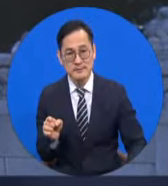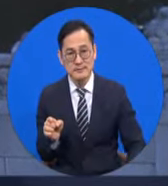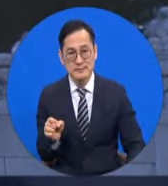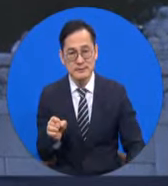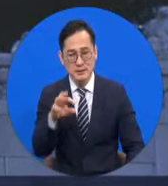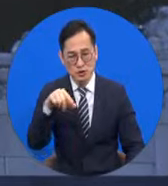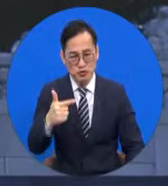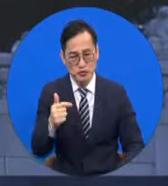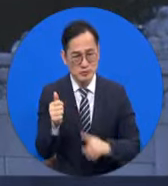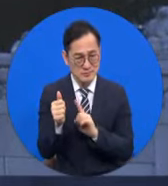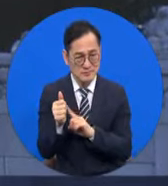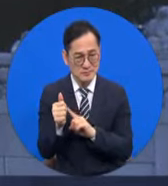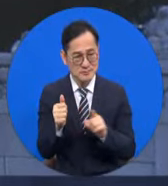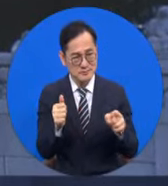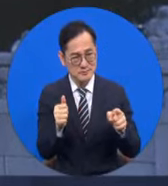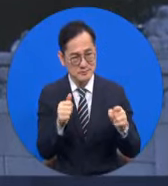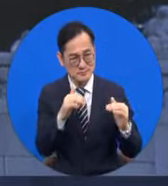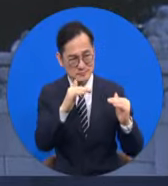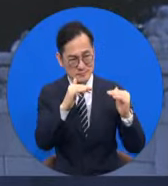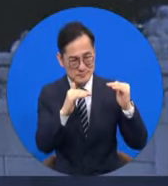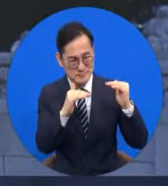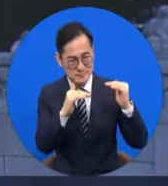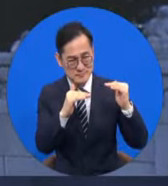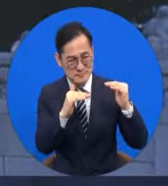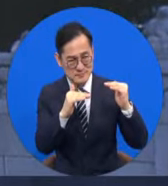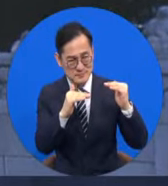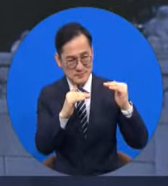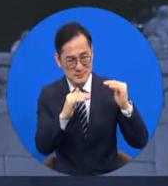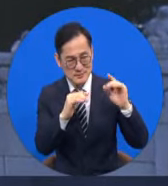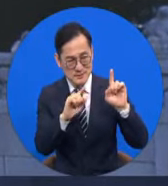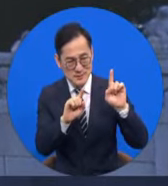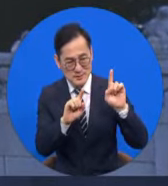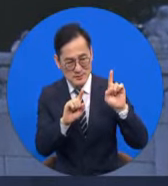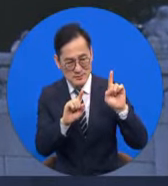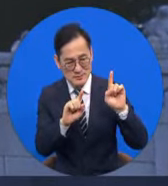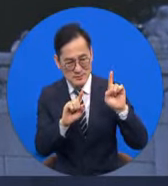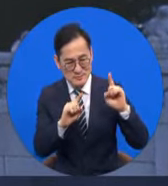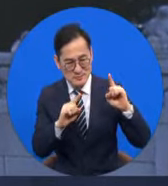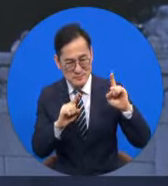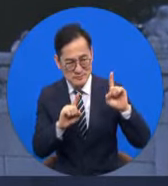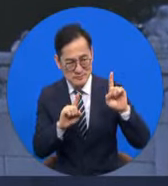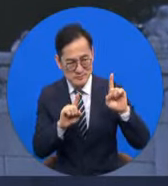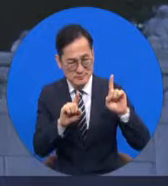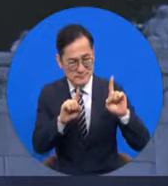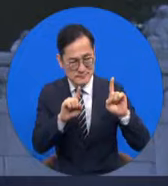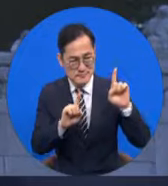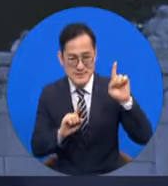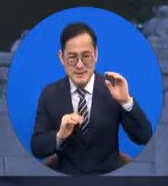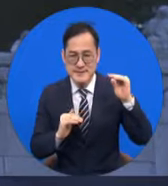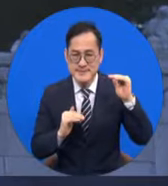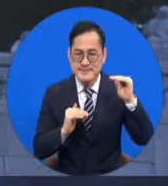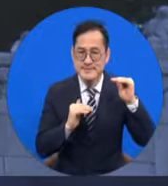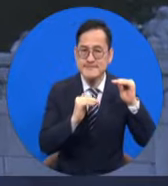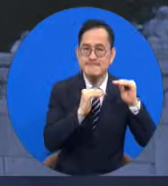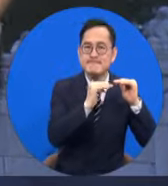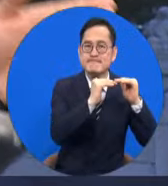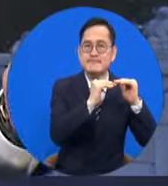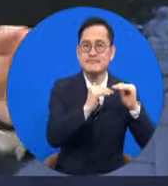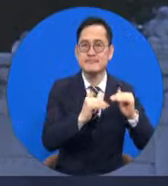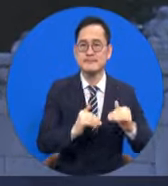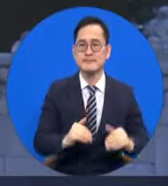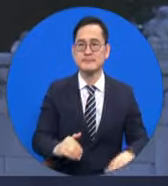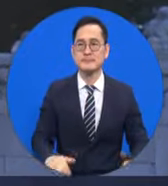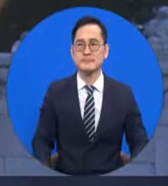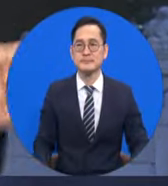후보가 민주당 후보와 골든크로스에 준할 정도로 굉장히 따라잡았다. 왜냐하면 지난 6,